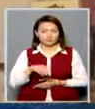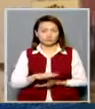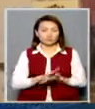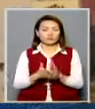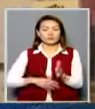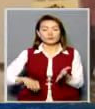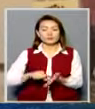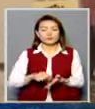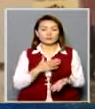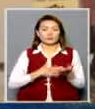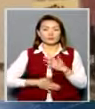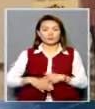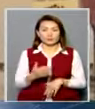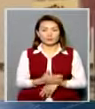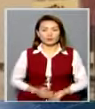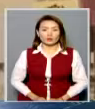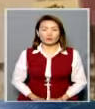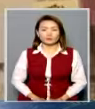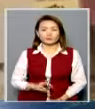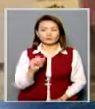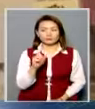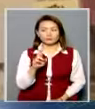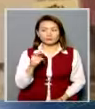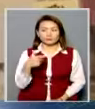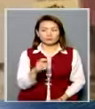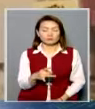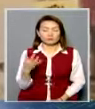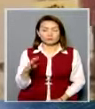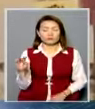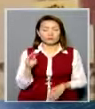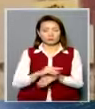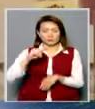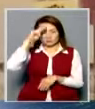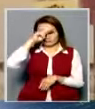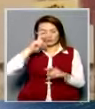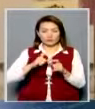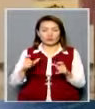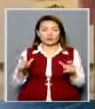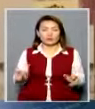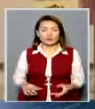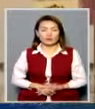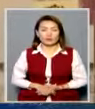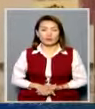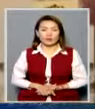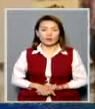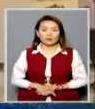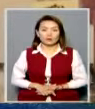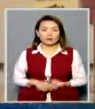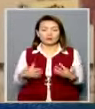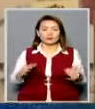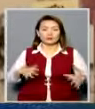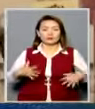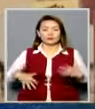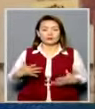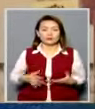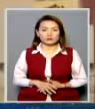шараға қатысқанына дән разы. Қызылқоға ауданынан 4 қосымша білім беру өнер мектептері осы бүгінгі